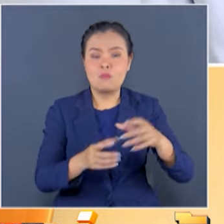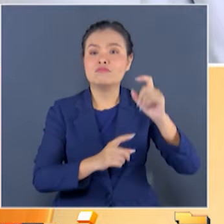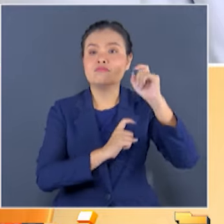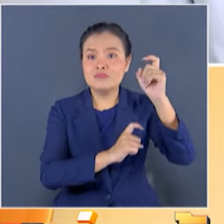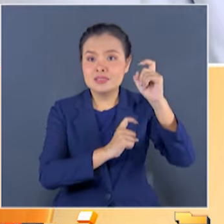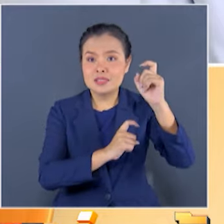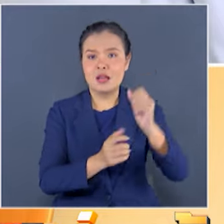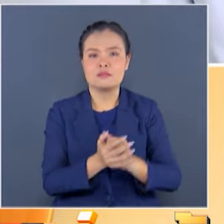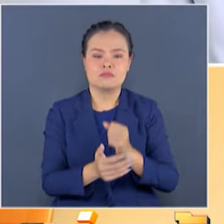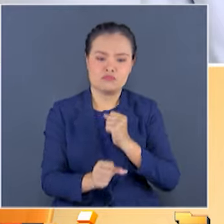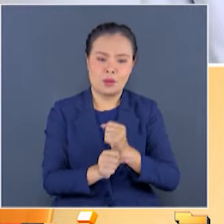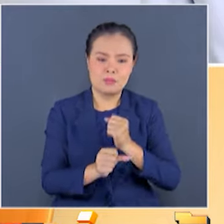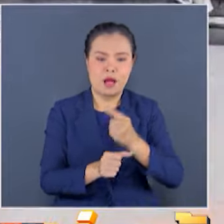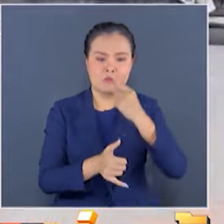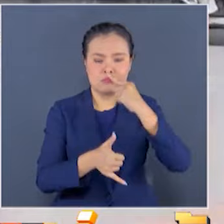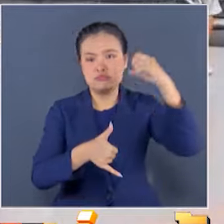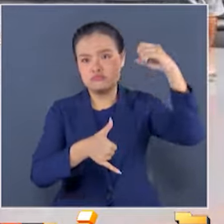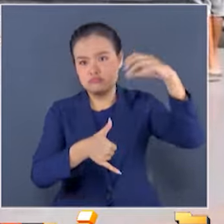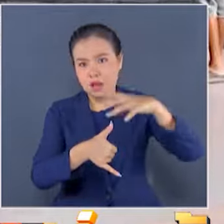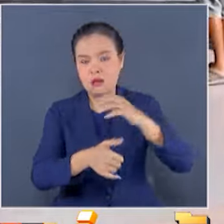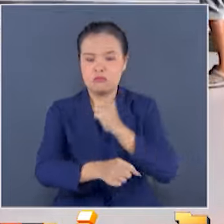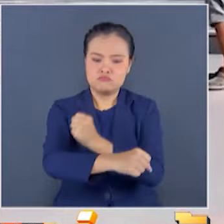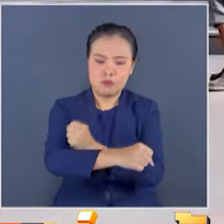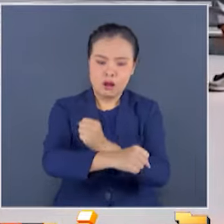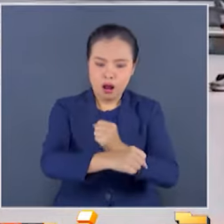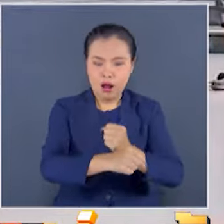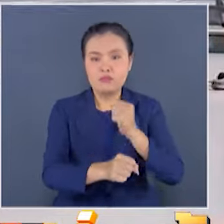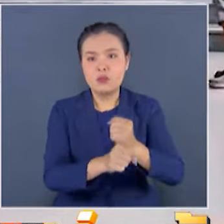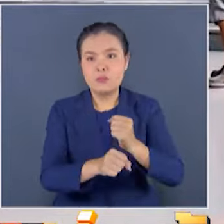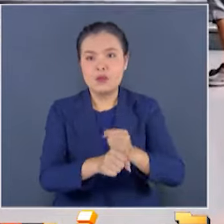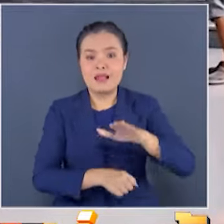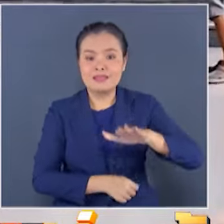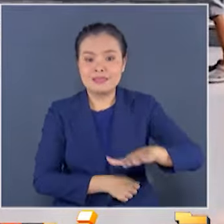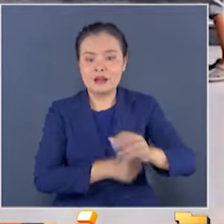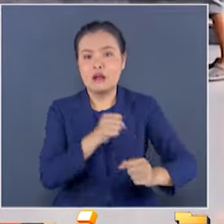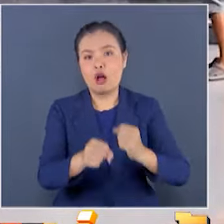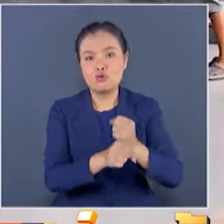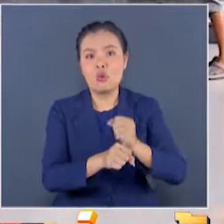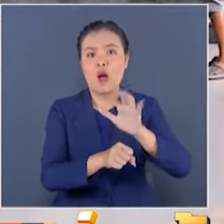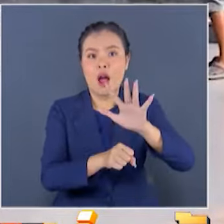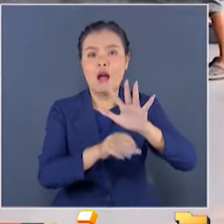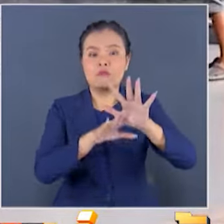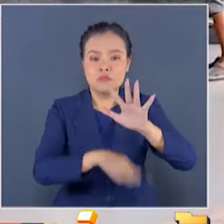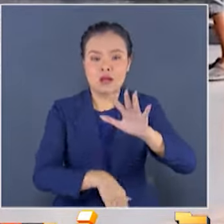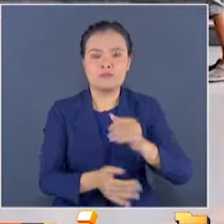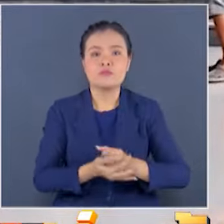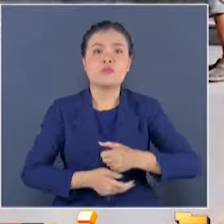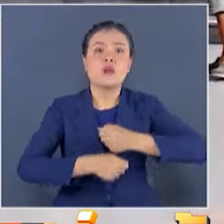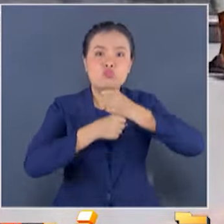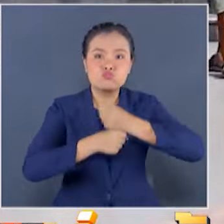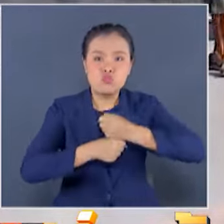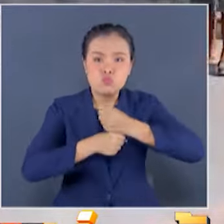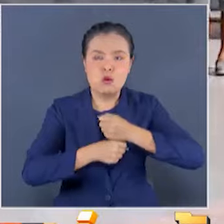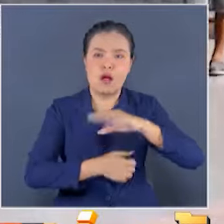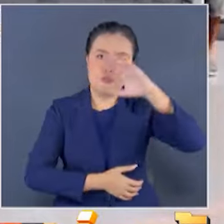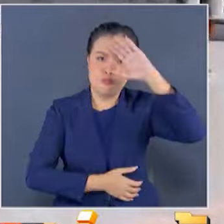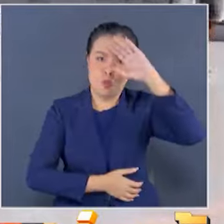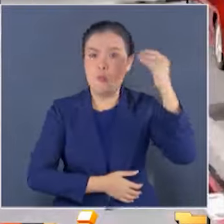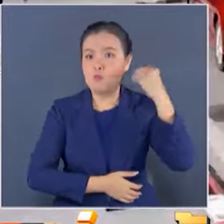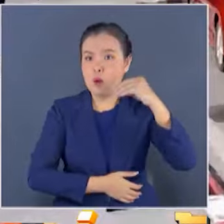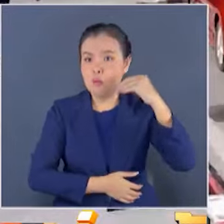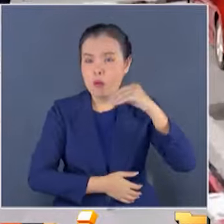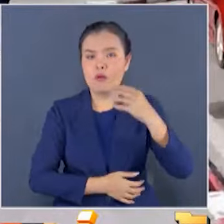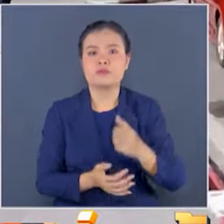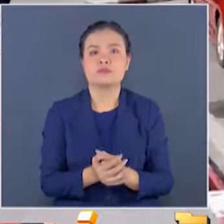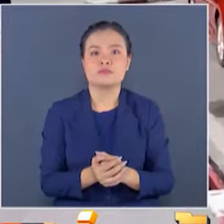ายคนที่ทำงานกลางแจ้งผู้ใช้แรงงานเด็กอายุต่ำกว่า5ปีผู้สูงอายุผู้ที่มีโรคประจำตัว